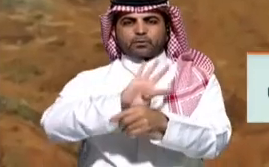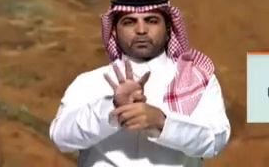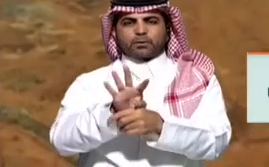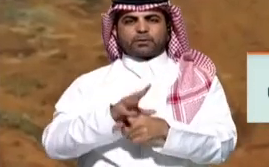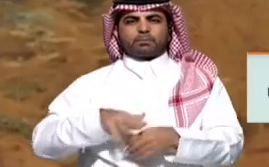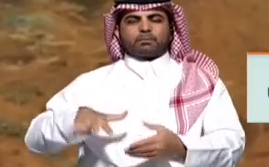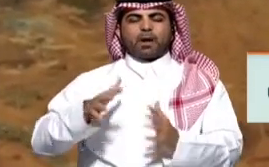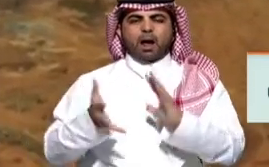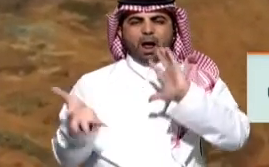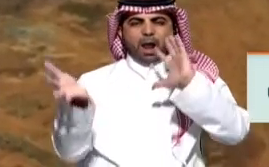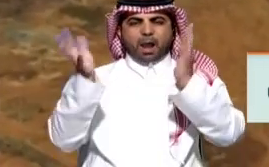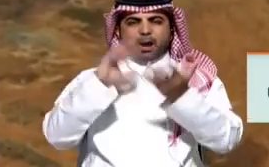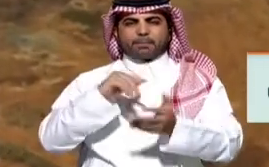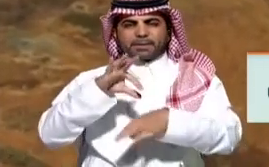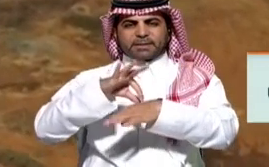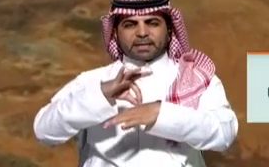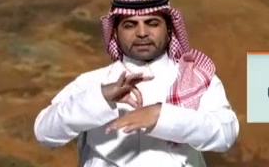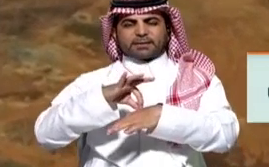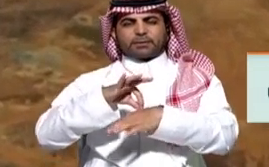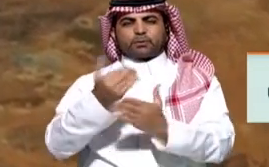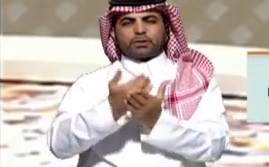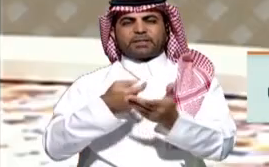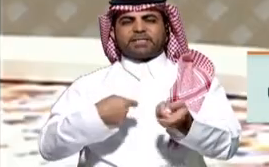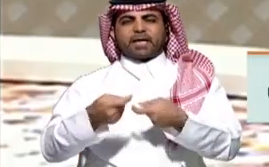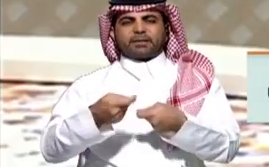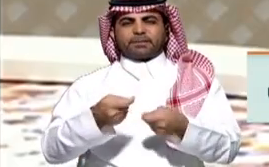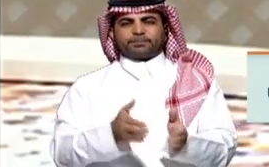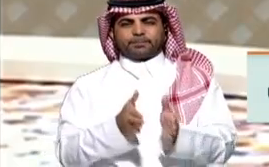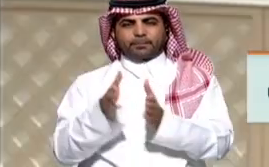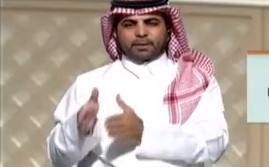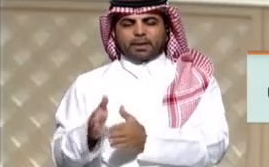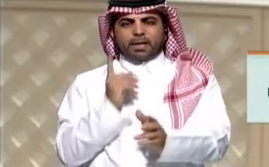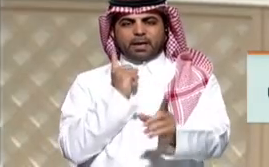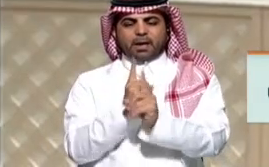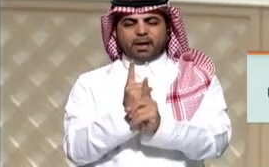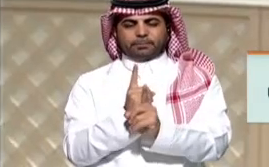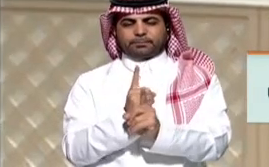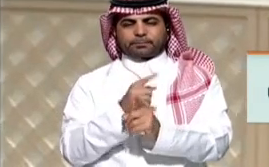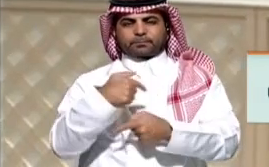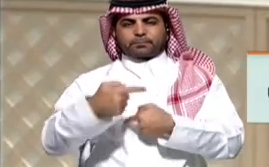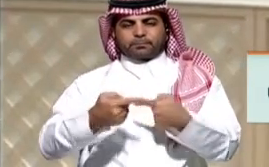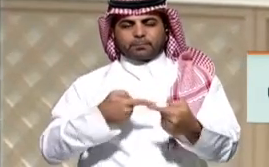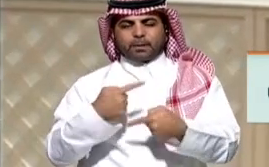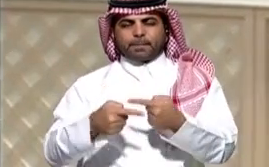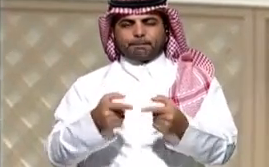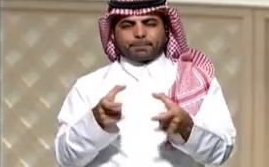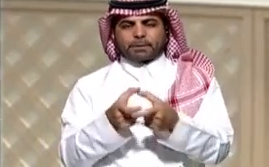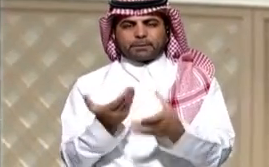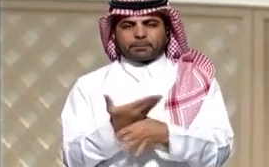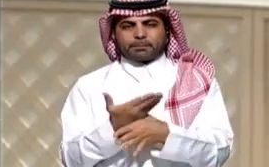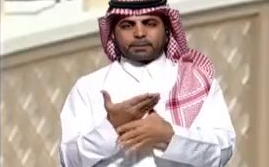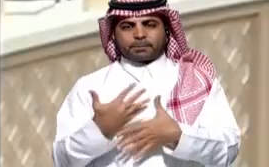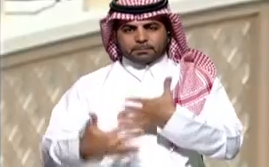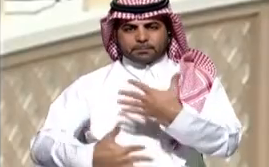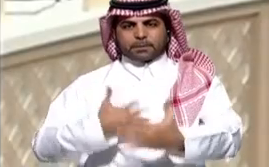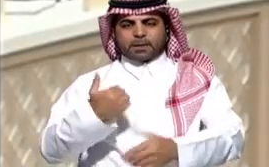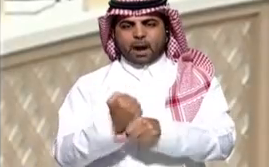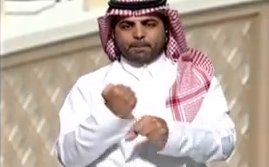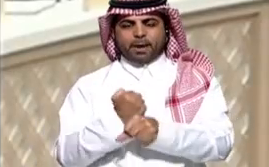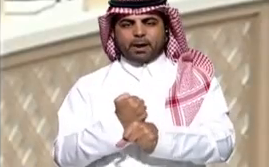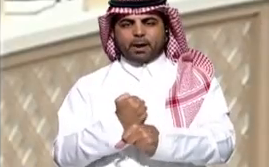على المستويين الإنساني والاقتصادي. لقاء دولي يعول عليه في المساهمة في تفعيل منظومة